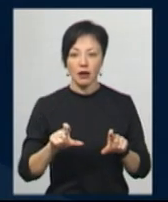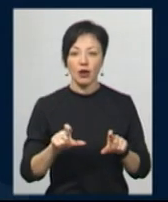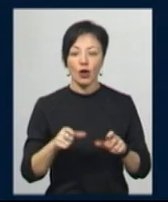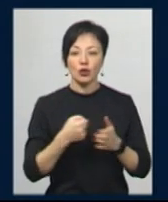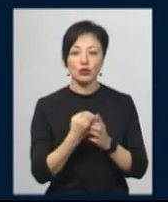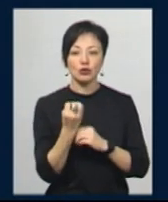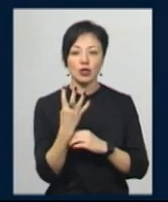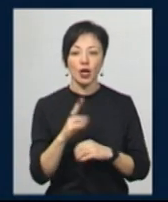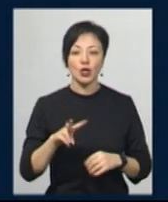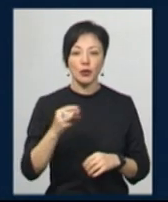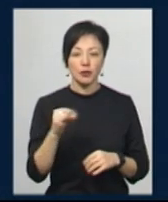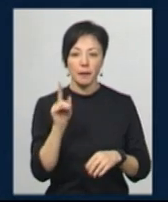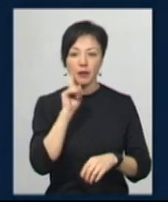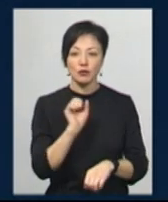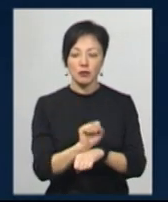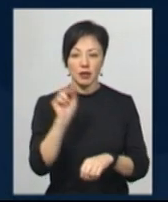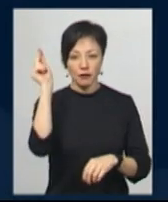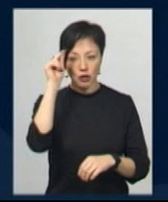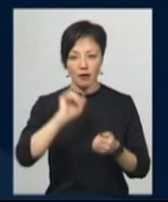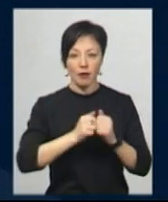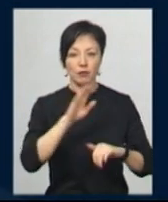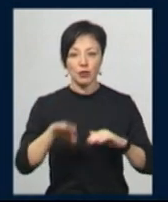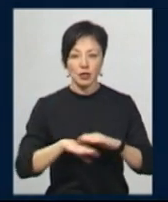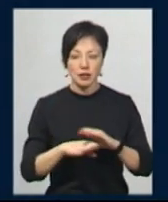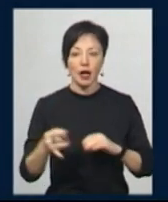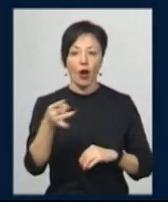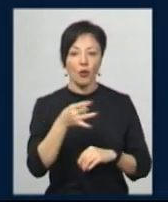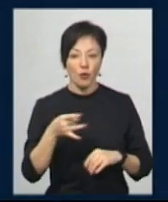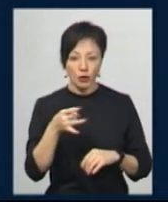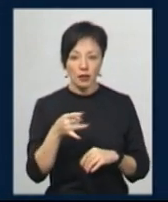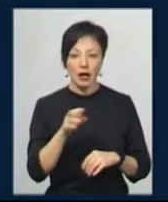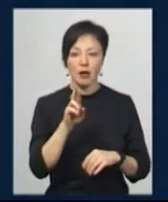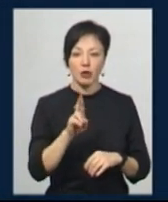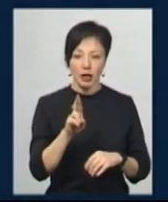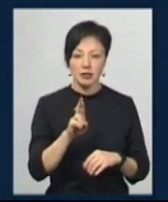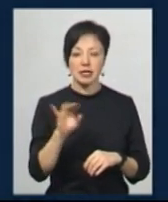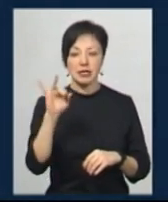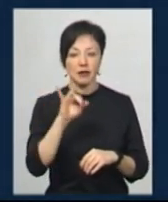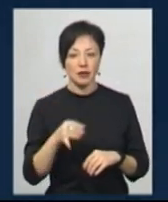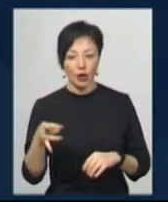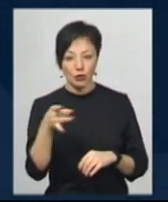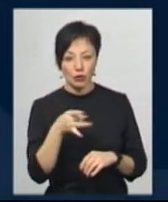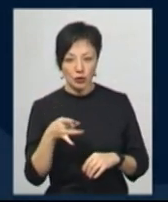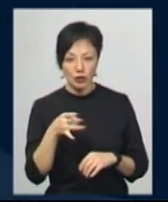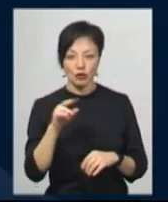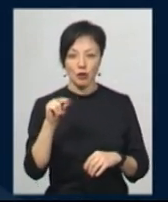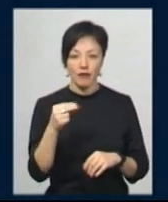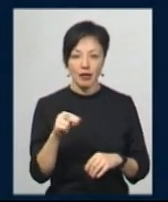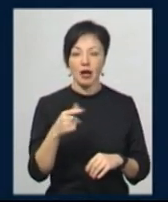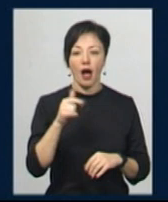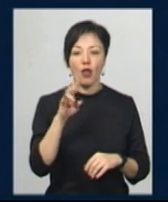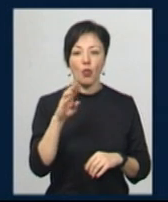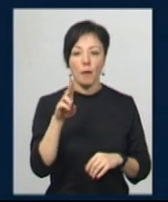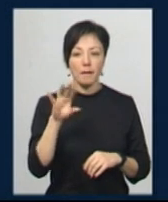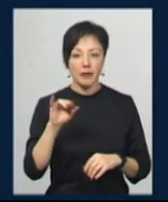до 14 лютого призупинено навчання у Кам'янці-Подільському та районі, у Ярмолинецькому та Ізяславському районах Чемеровецький,